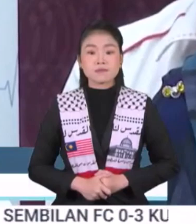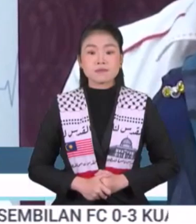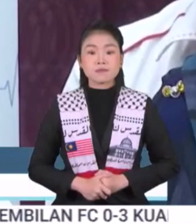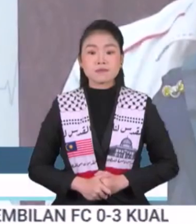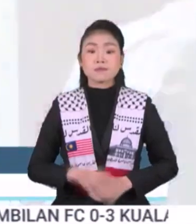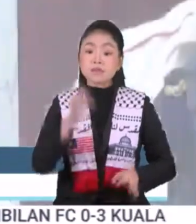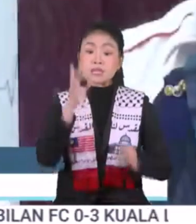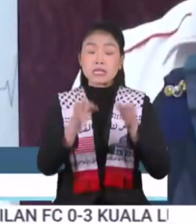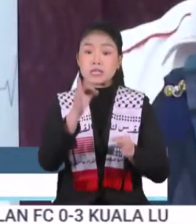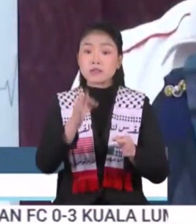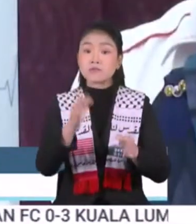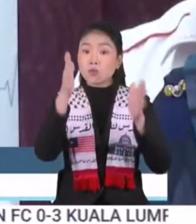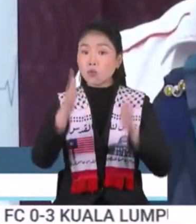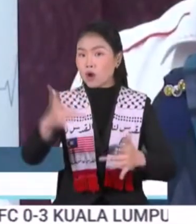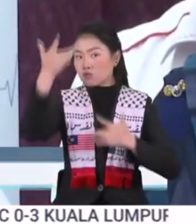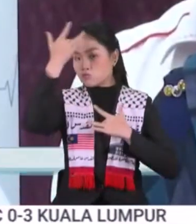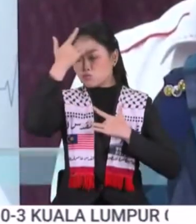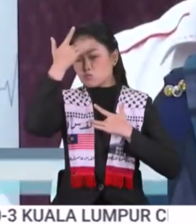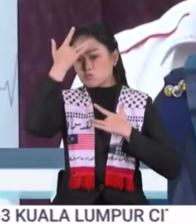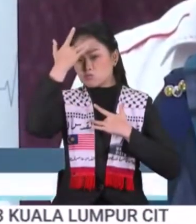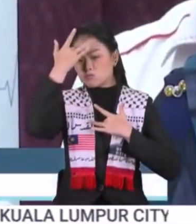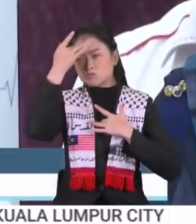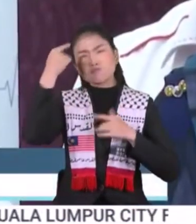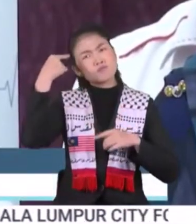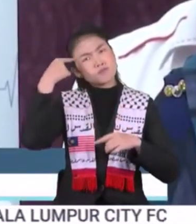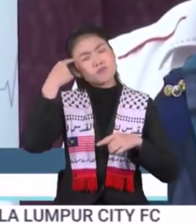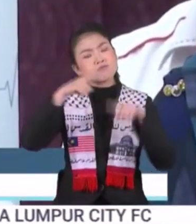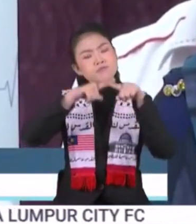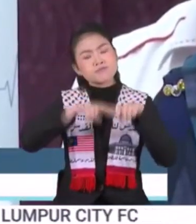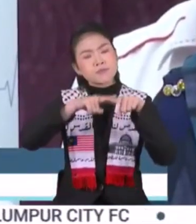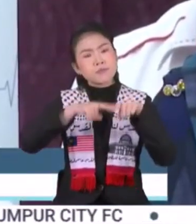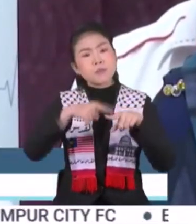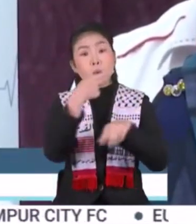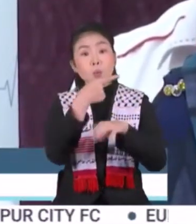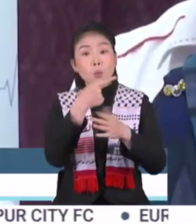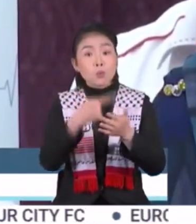Kalau pesakit, saya kira ia tergantung kepada apa